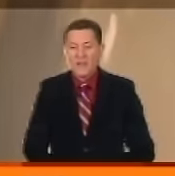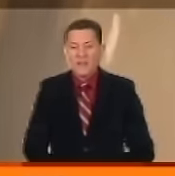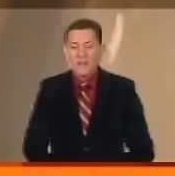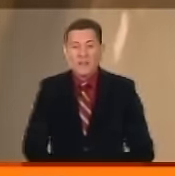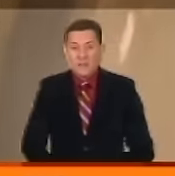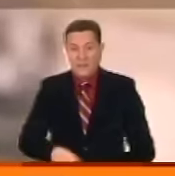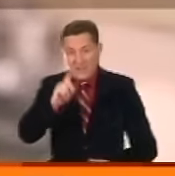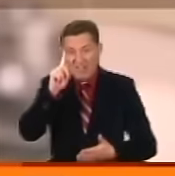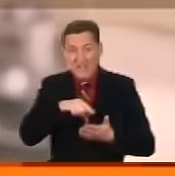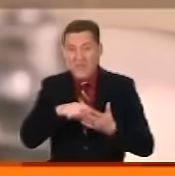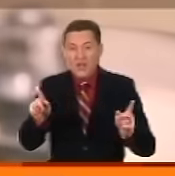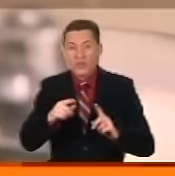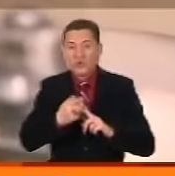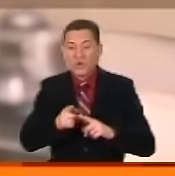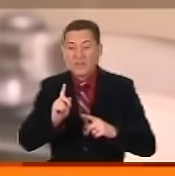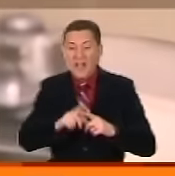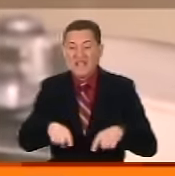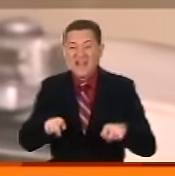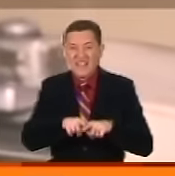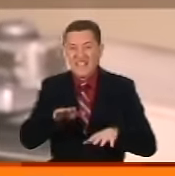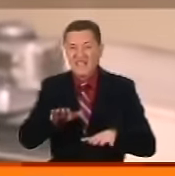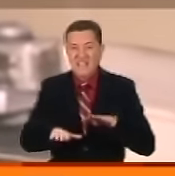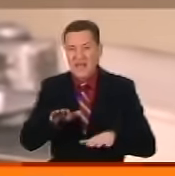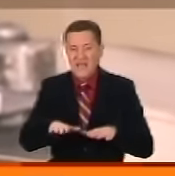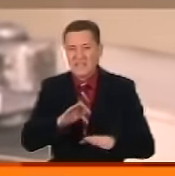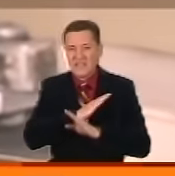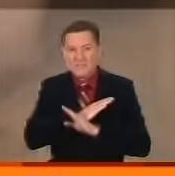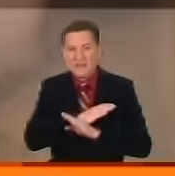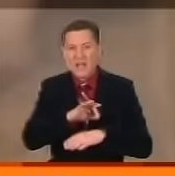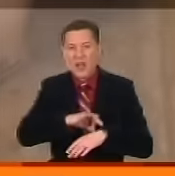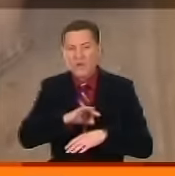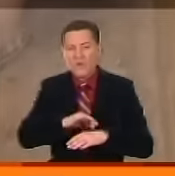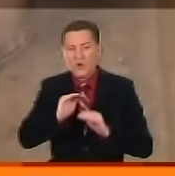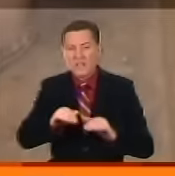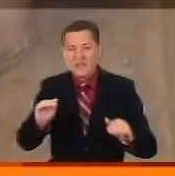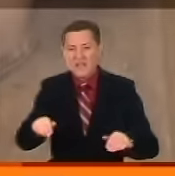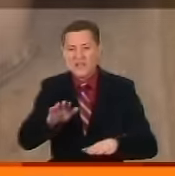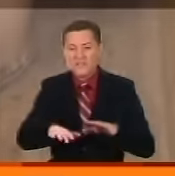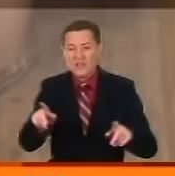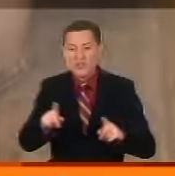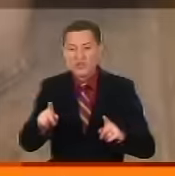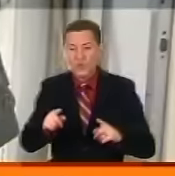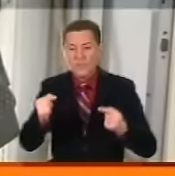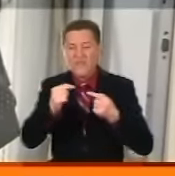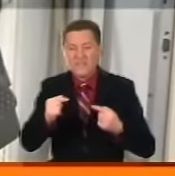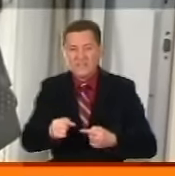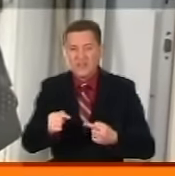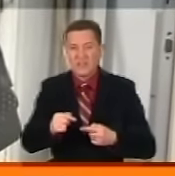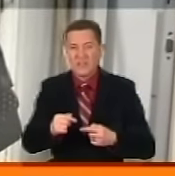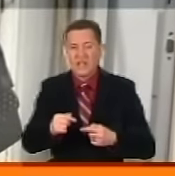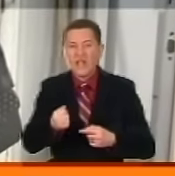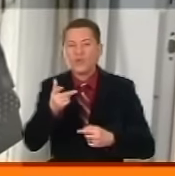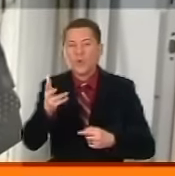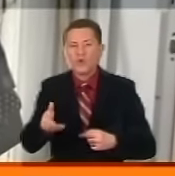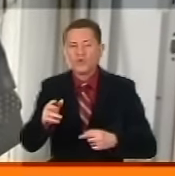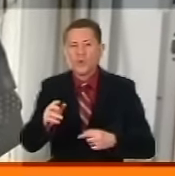віри, що, наприклад, саме на таких терезах смертельно хворих малят зважували, аби визначити дозу ліків. Повернувшись у